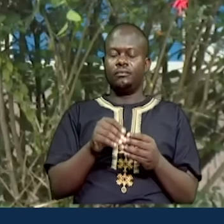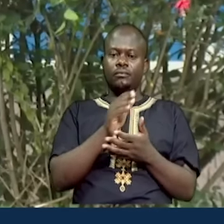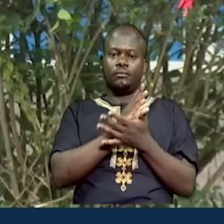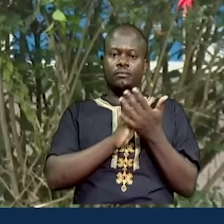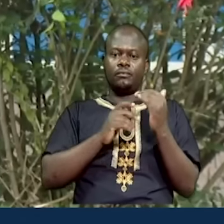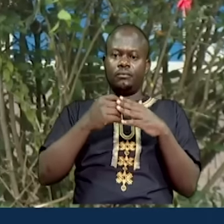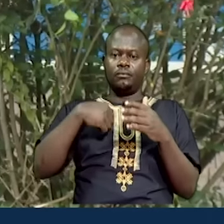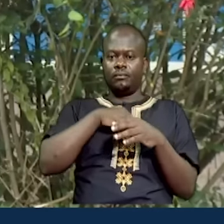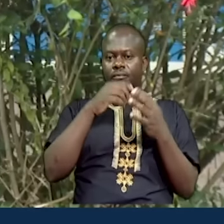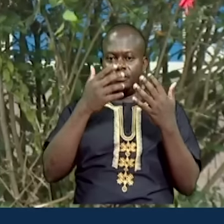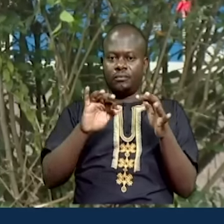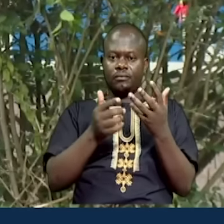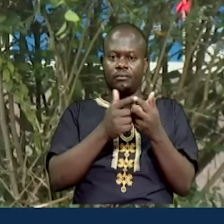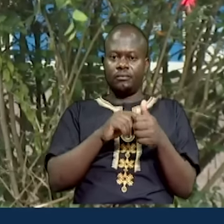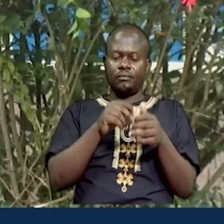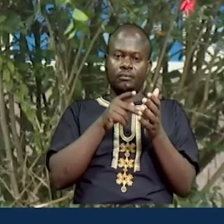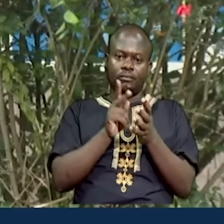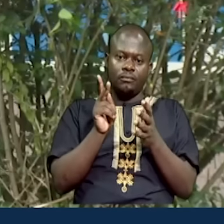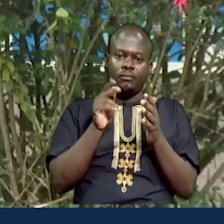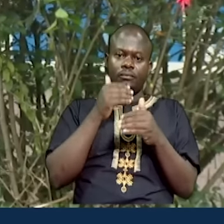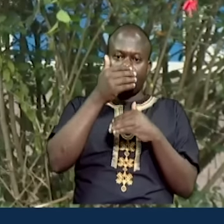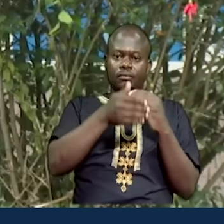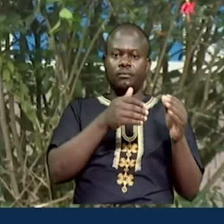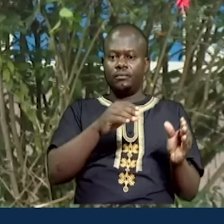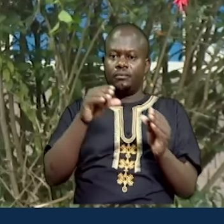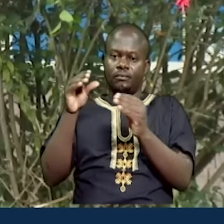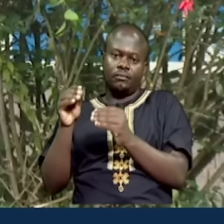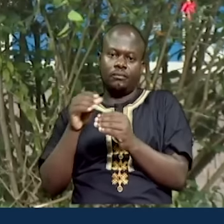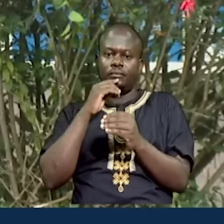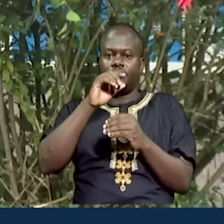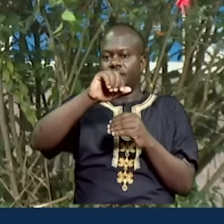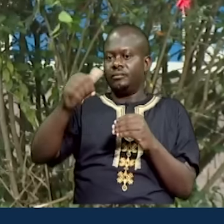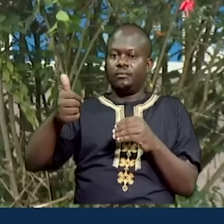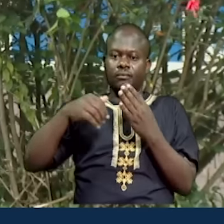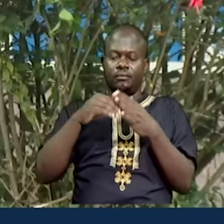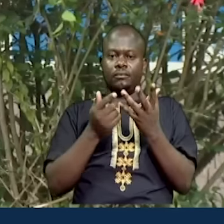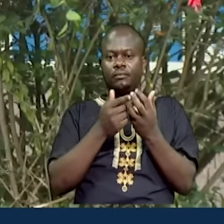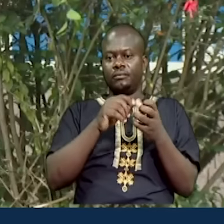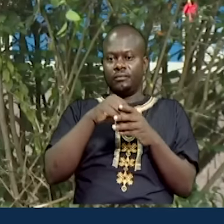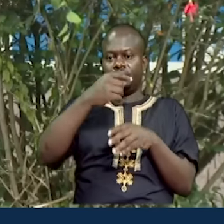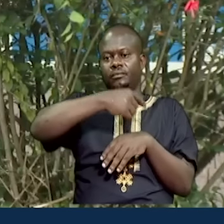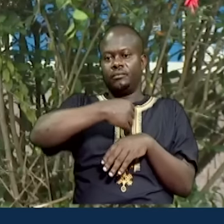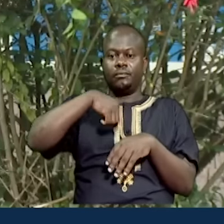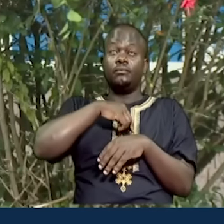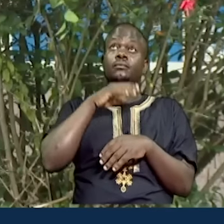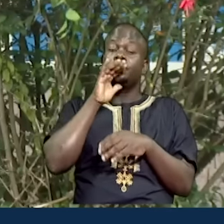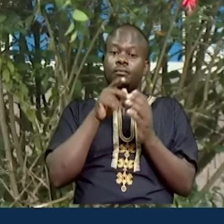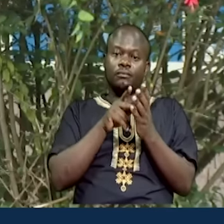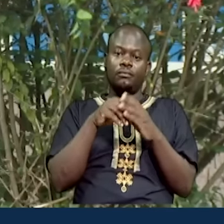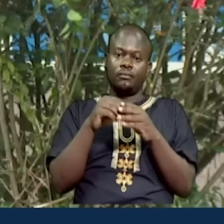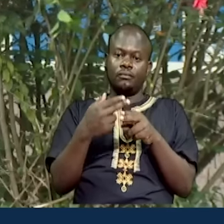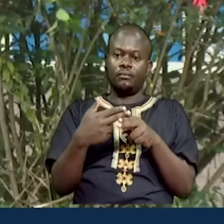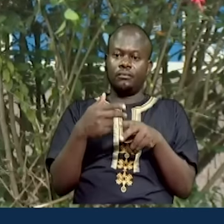twamaze kubarira turanabayishyura turanabimura hari abandi twabariye muri iyi minsi nabo dutegereje kwishyura mu minsi ya